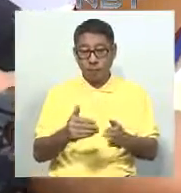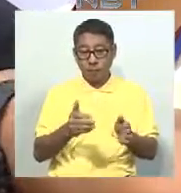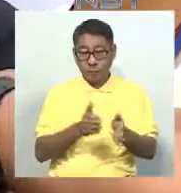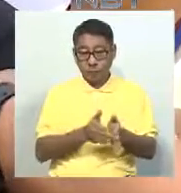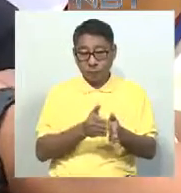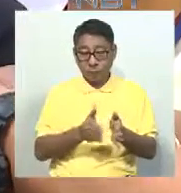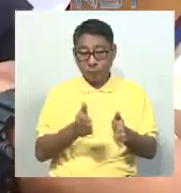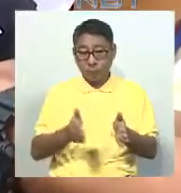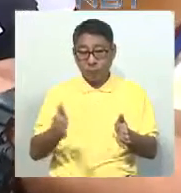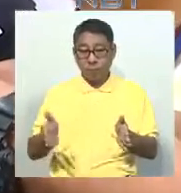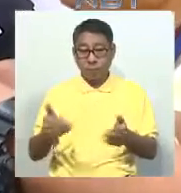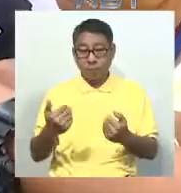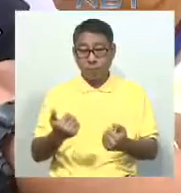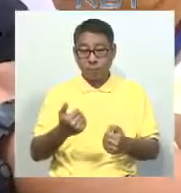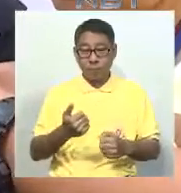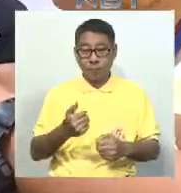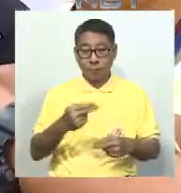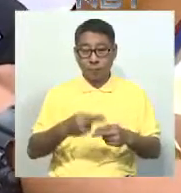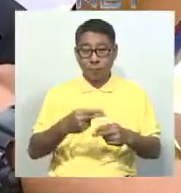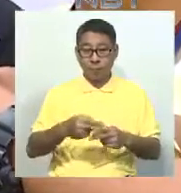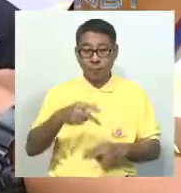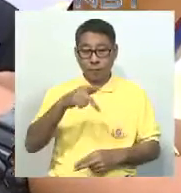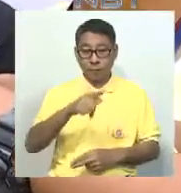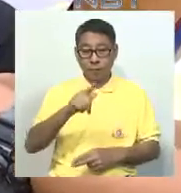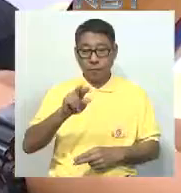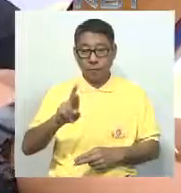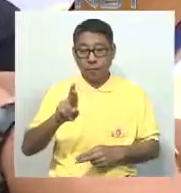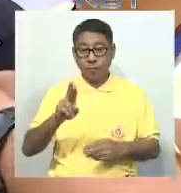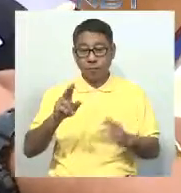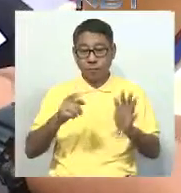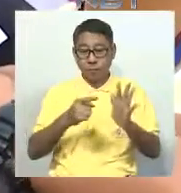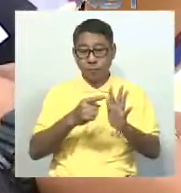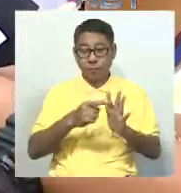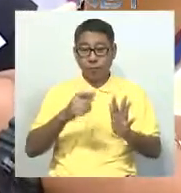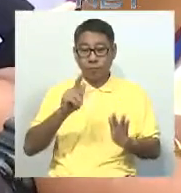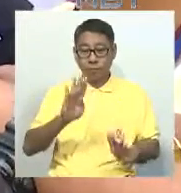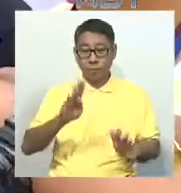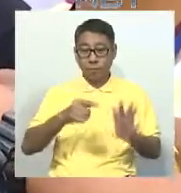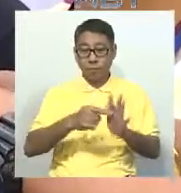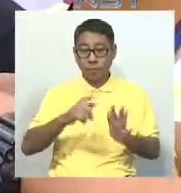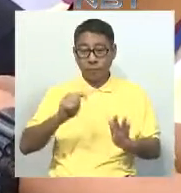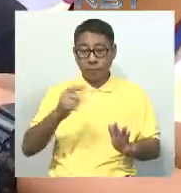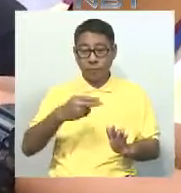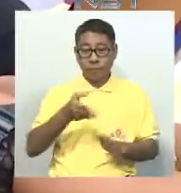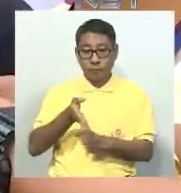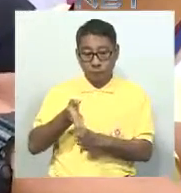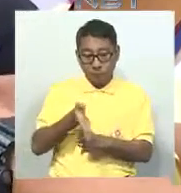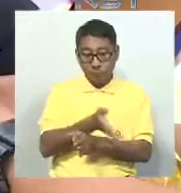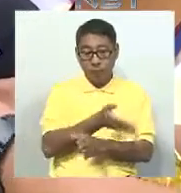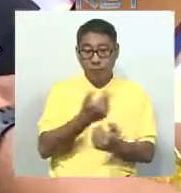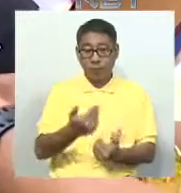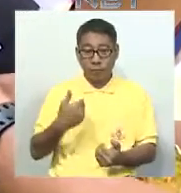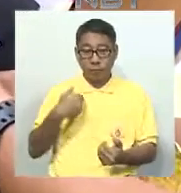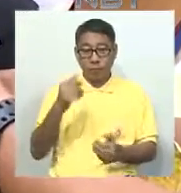การออกพระนามทั้งหมดจะต้องเรียกว่าพระบาทสมเด็จพระเจ้าอยู่หัวไม่ต้องตามด้วยชื่อท่านนะฮะก่อนหน้านั้นยังเป็นสมเด็จพระเจ้าอยู่หัวจนถึงเ